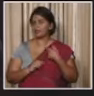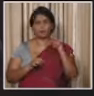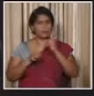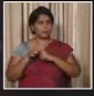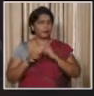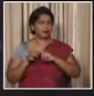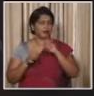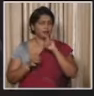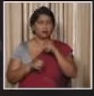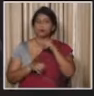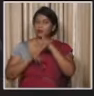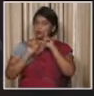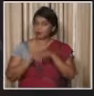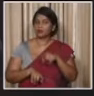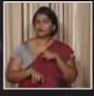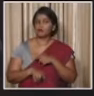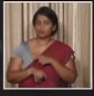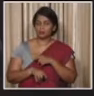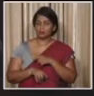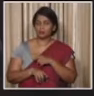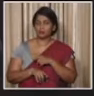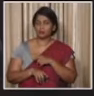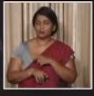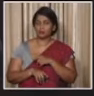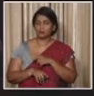අහනවා. ඉතින් ඒකම